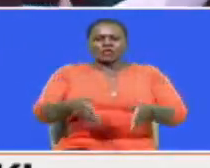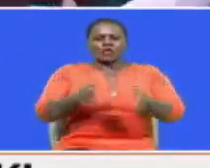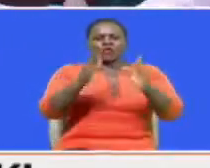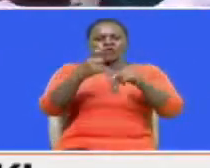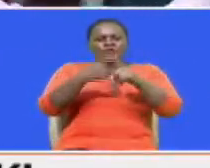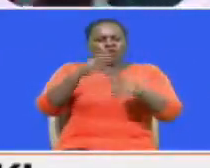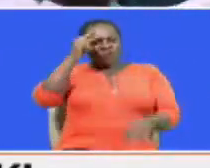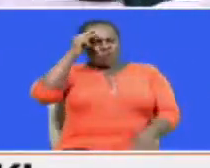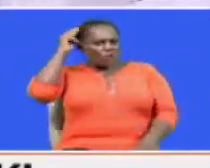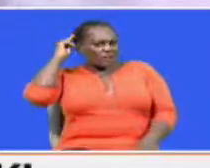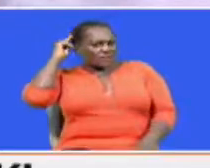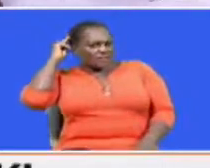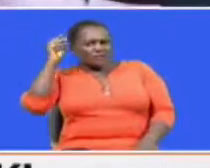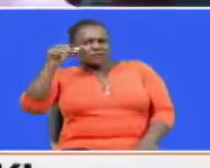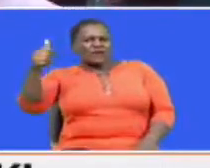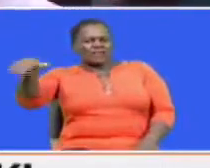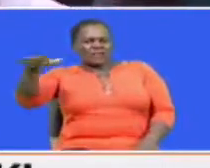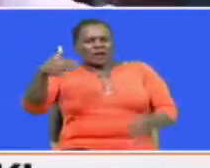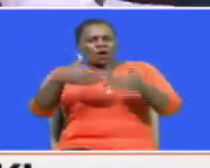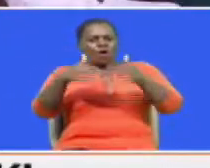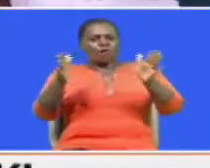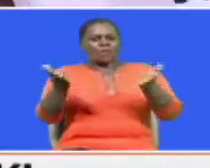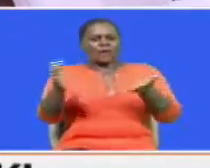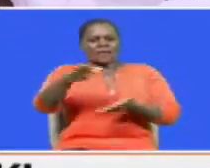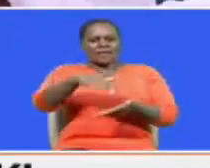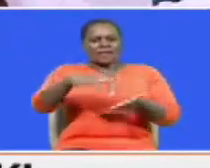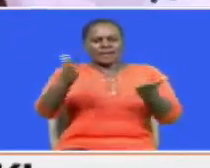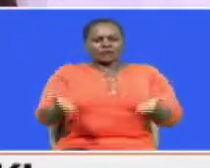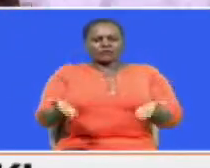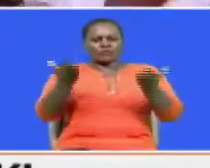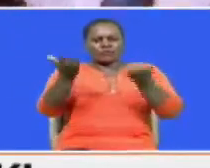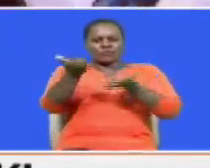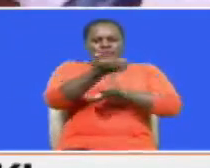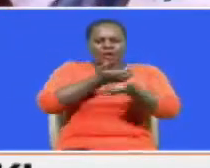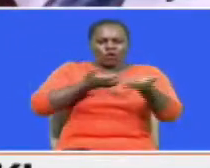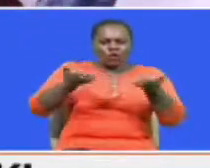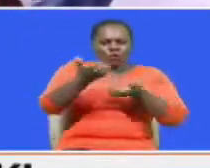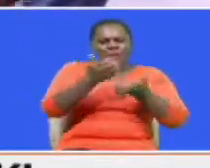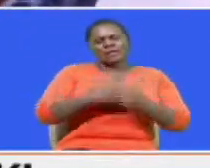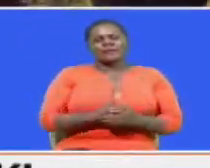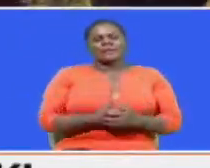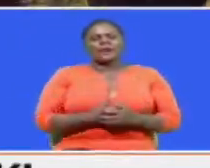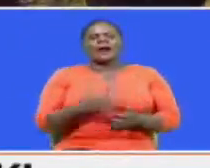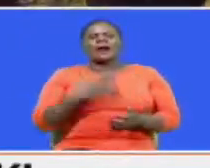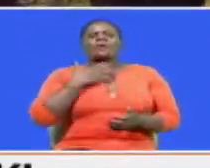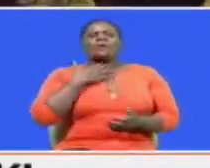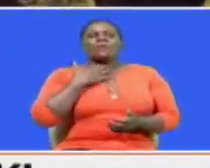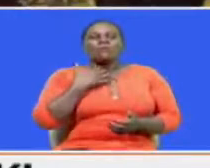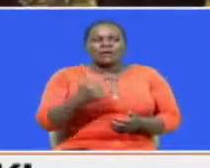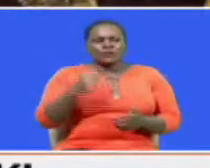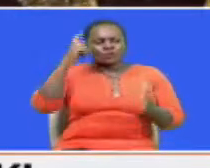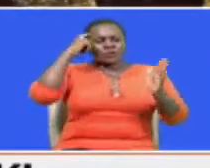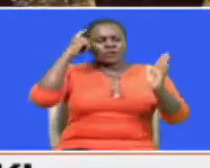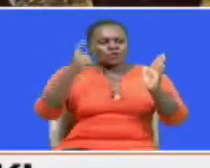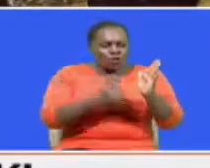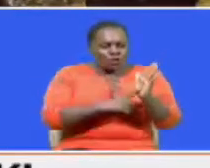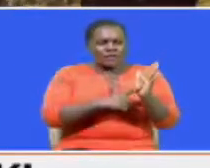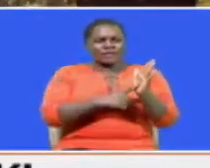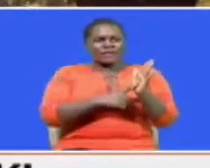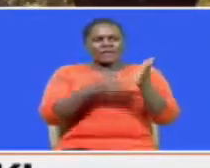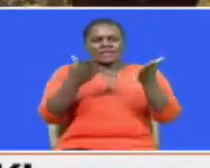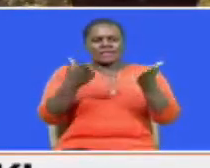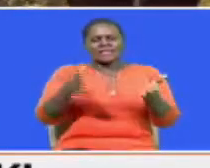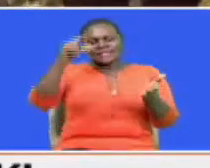kutoka Wajir hadi Kutulo utafungua eneo hilo na kuimarisha maendeleo ya kiuchumi. Nataka kutambua na kusema kwamba